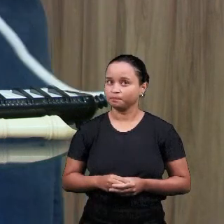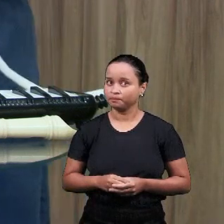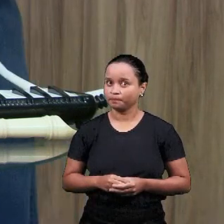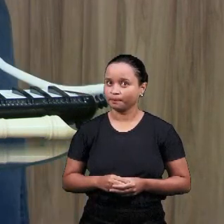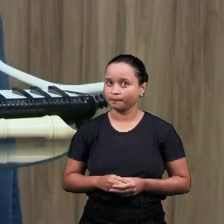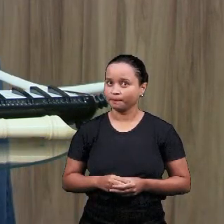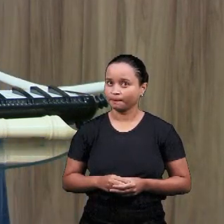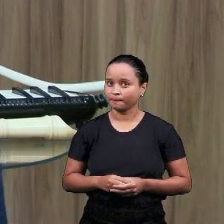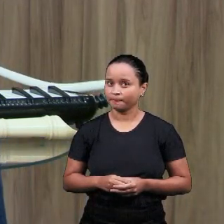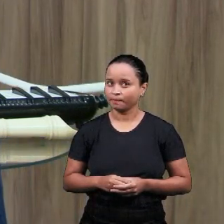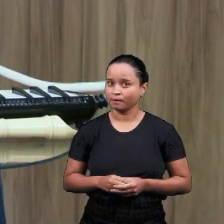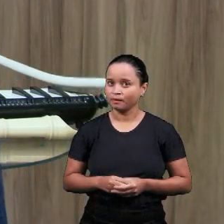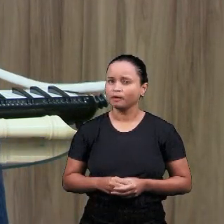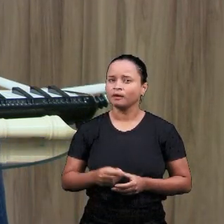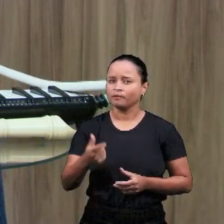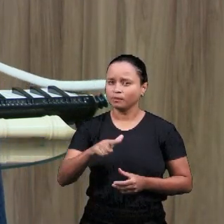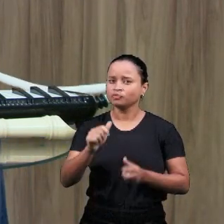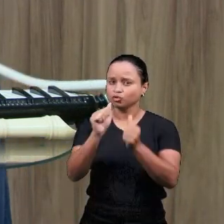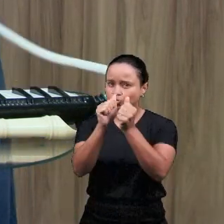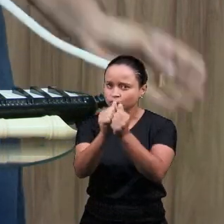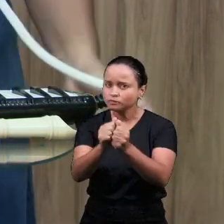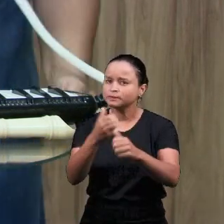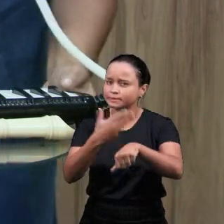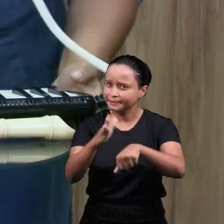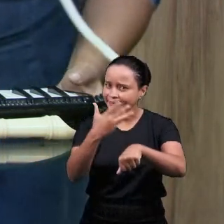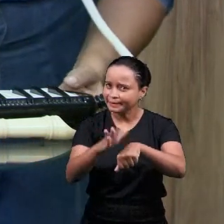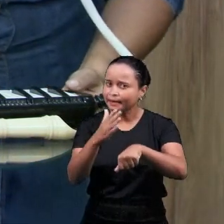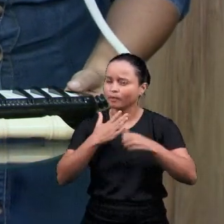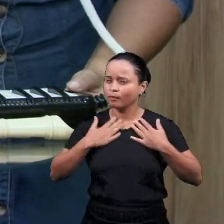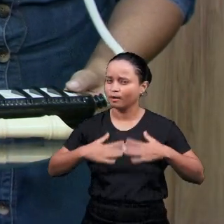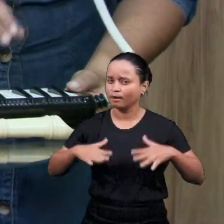Encore une fois avec moi, très doucement.